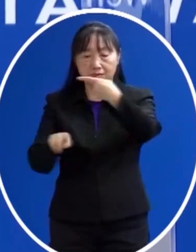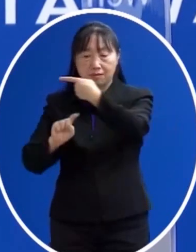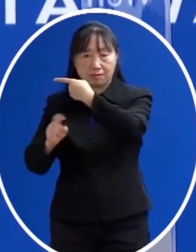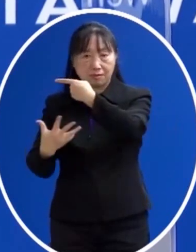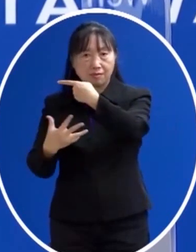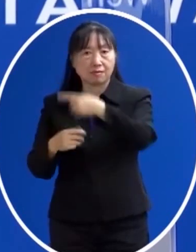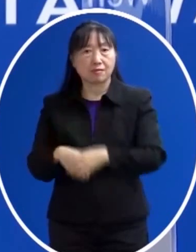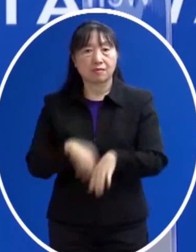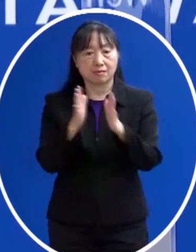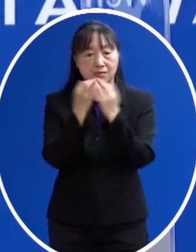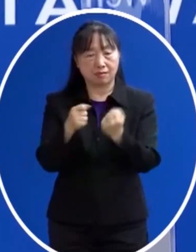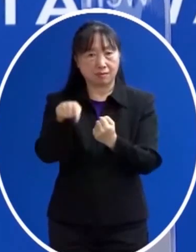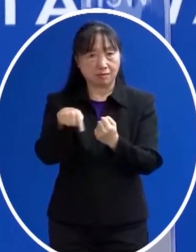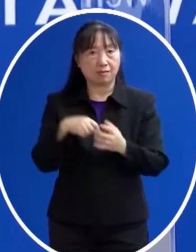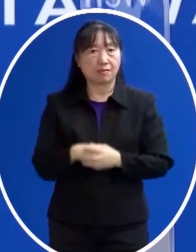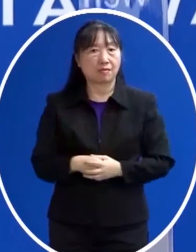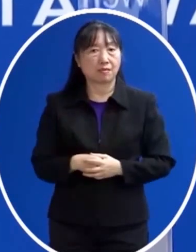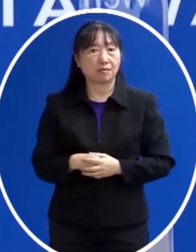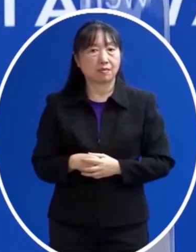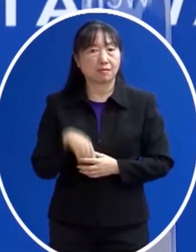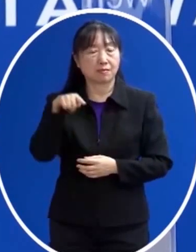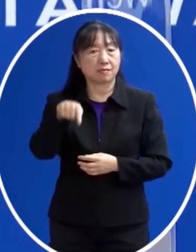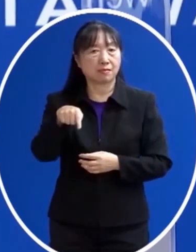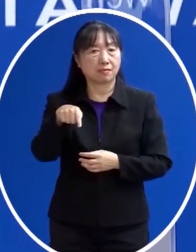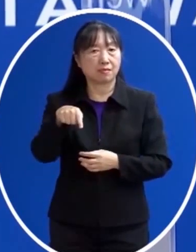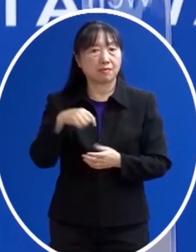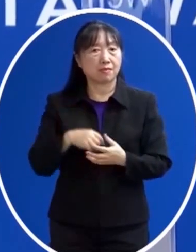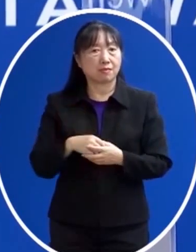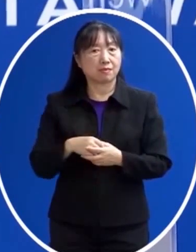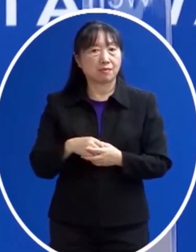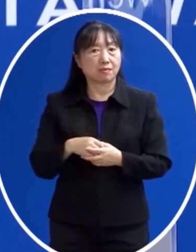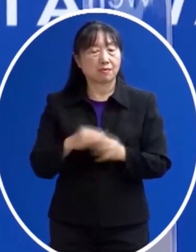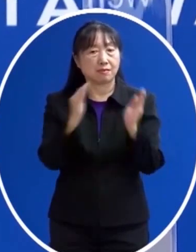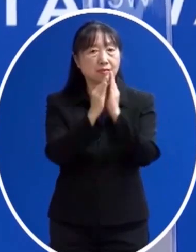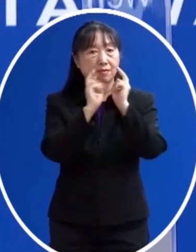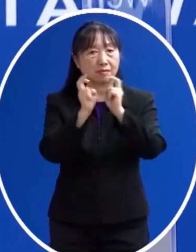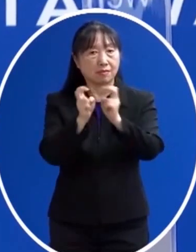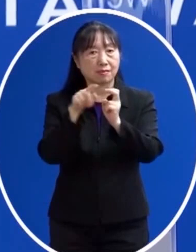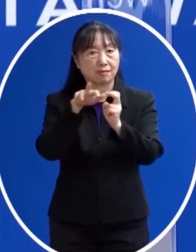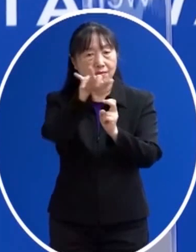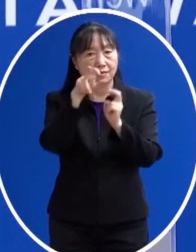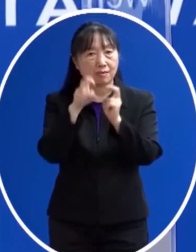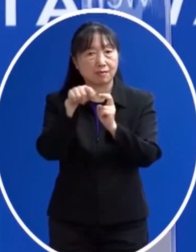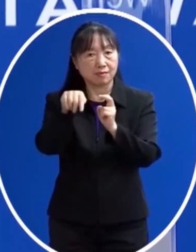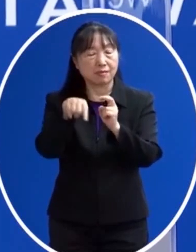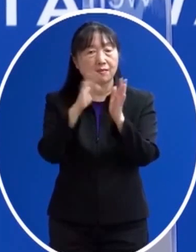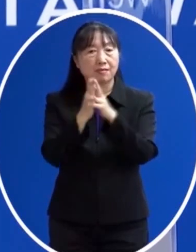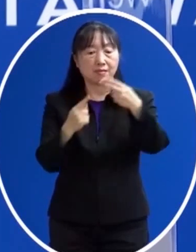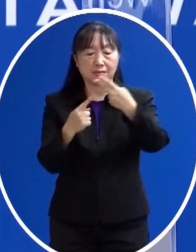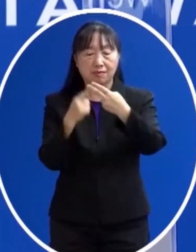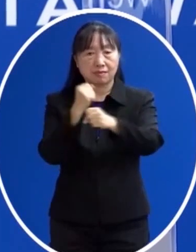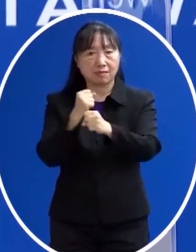1月16号到1月18号好都在哈这个这家的一个桃捷 A7 店的摩斯汉堡哈。